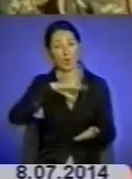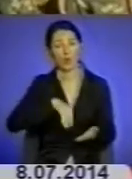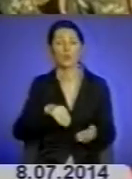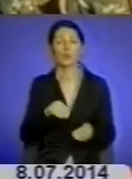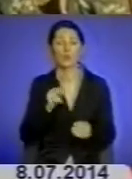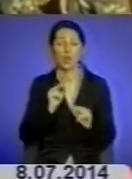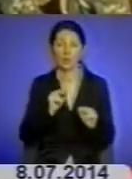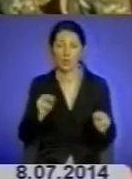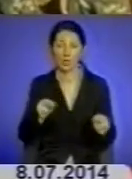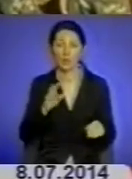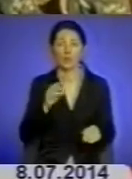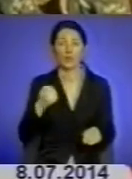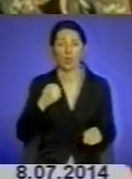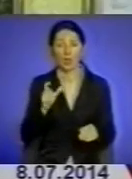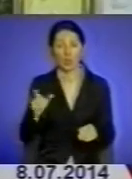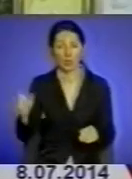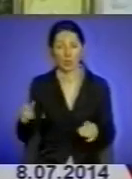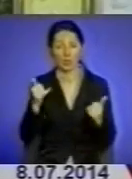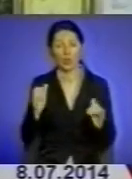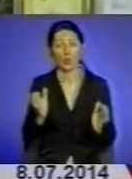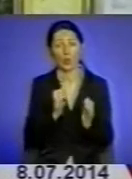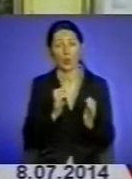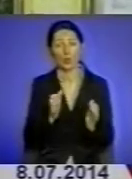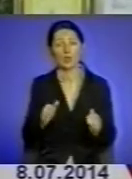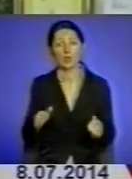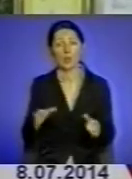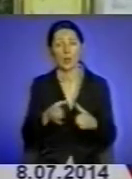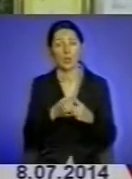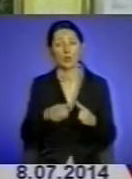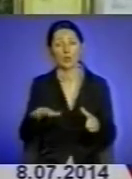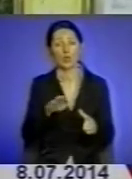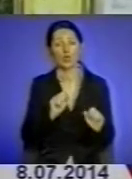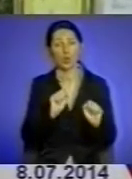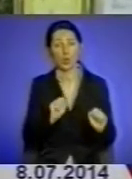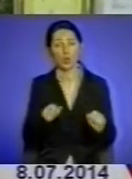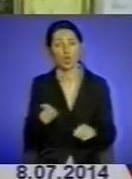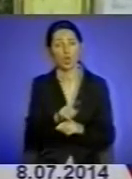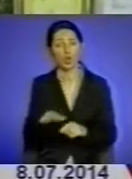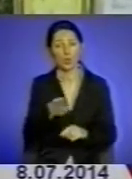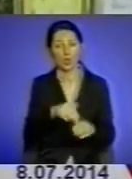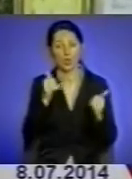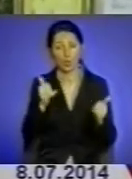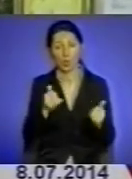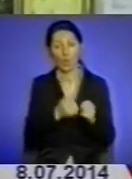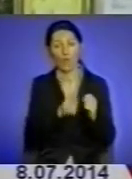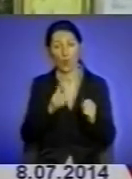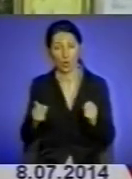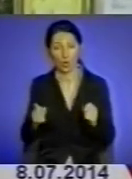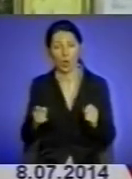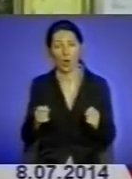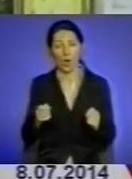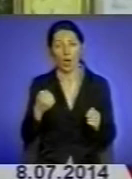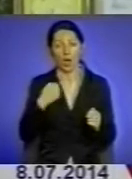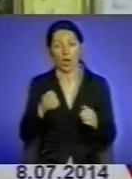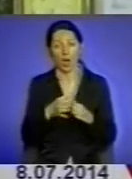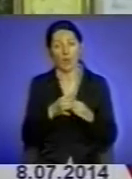батальйоном територіальної оборони Тернопільщини. Сьогодні в кожній єпархіальному управлінні є військовий священник,